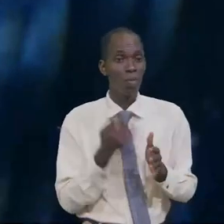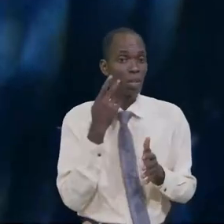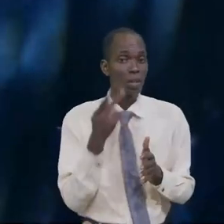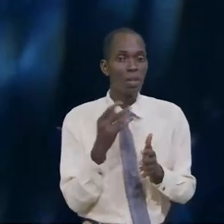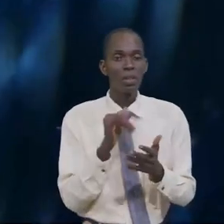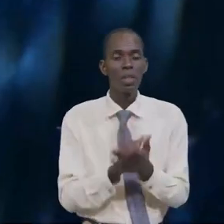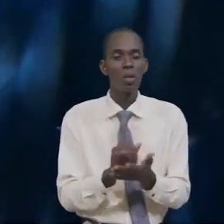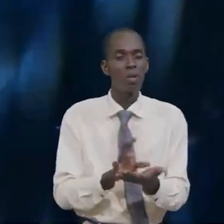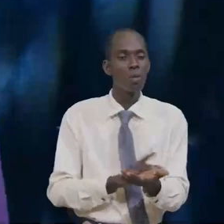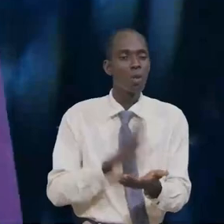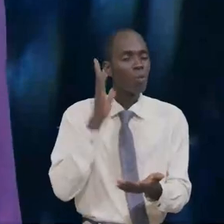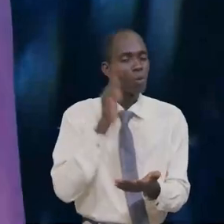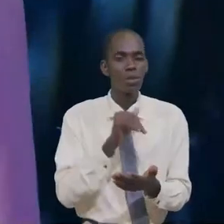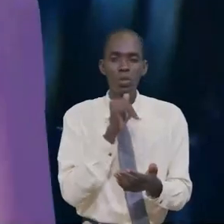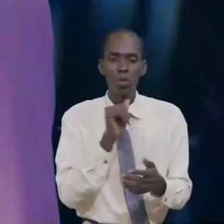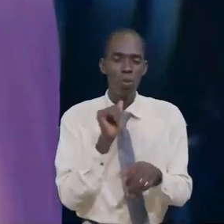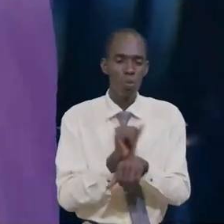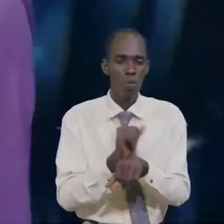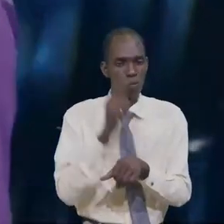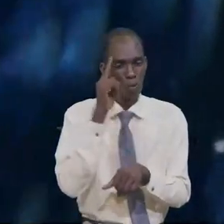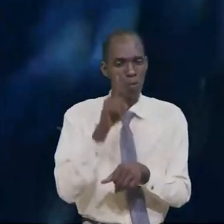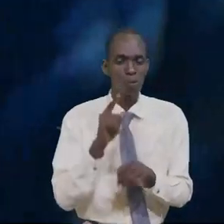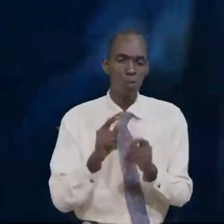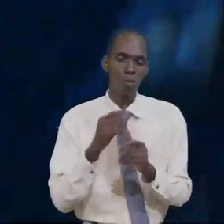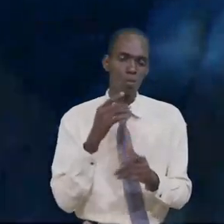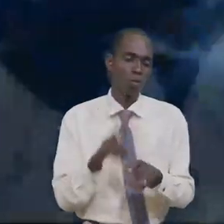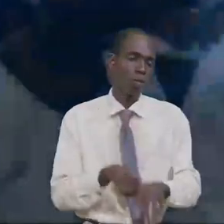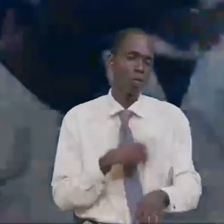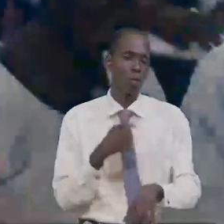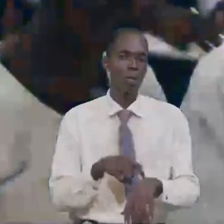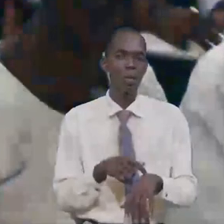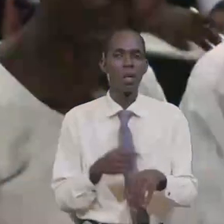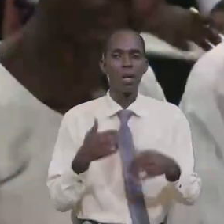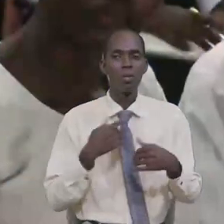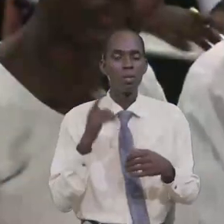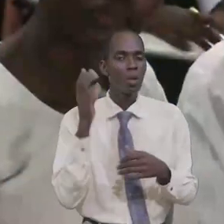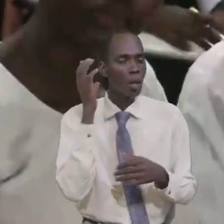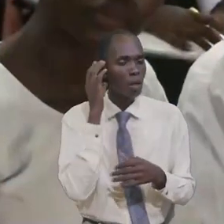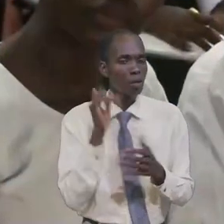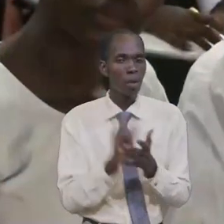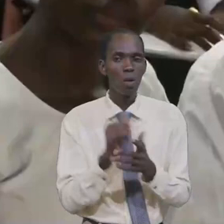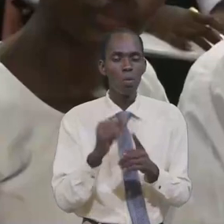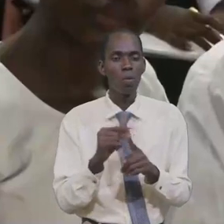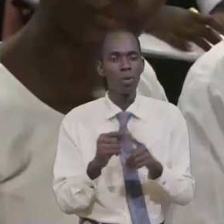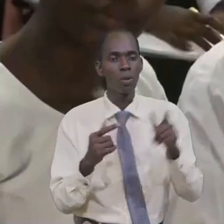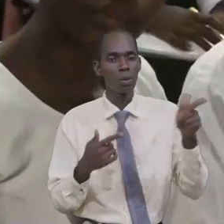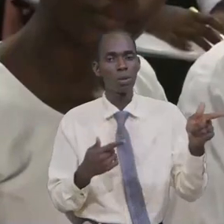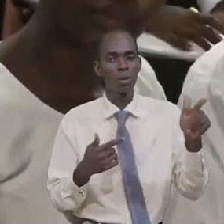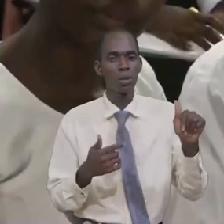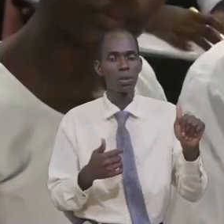bien te servir est-ce que vous avez entendu parler je continue maintenant c'est ce qui sort l'ordinateur